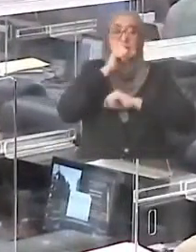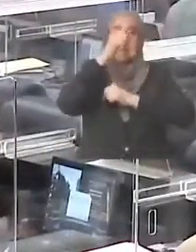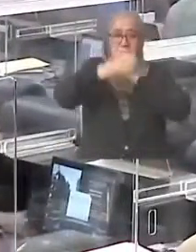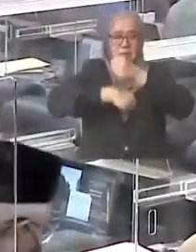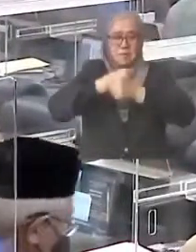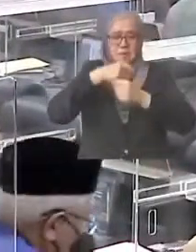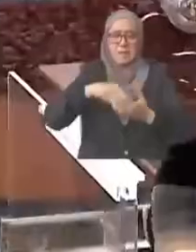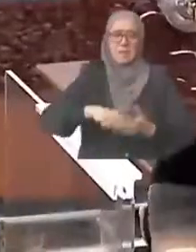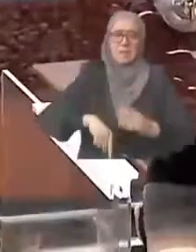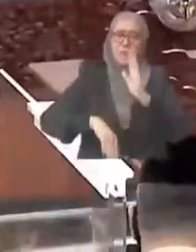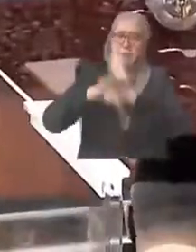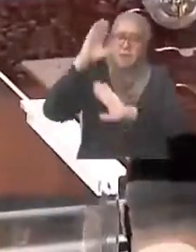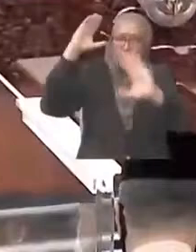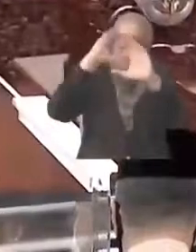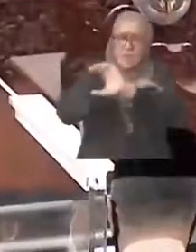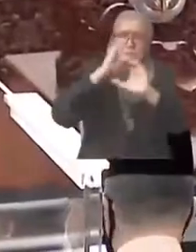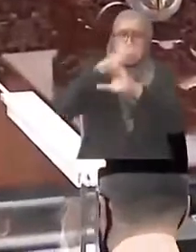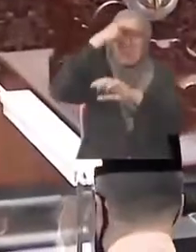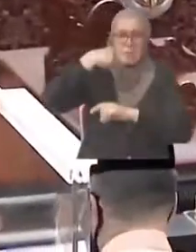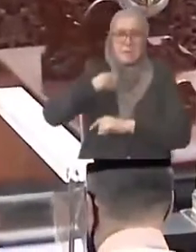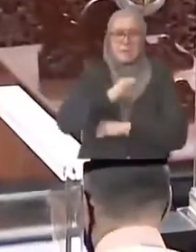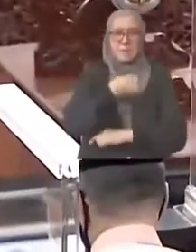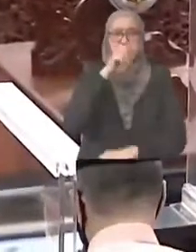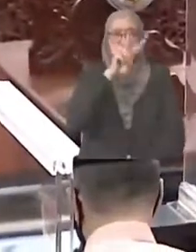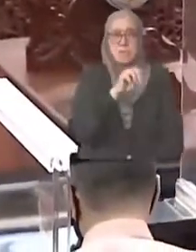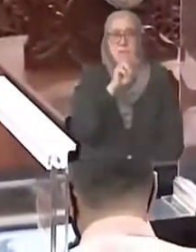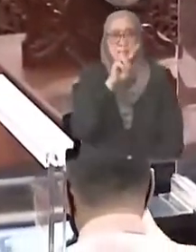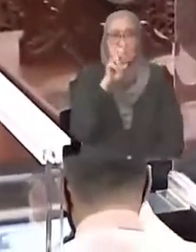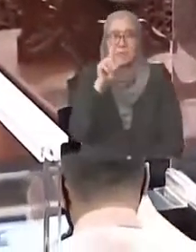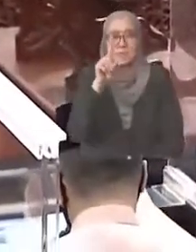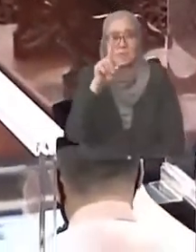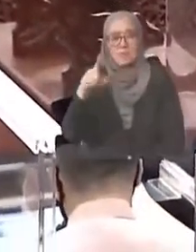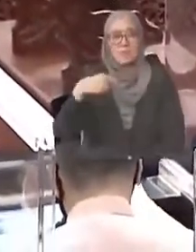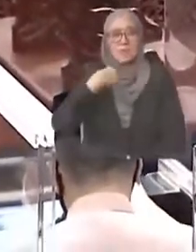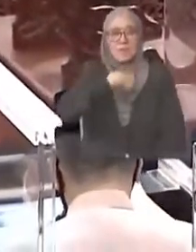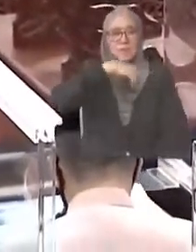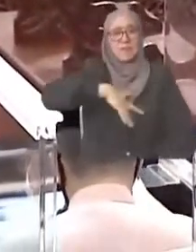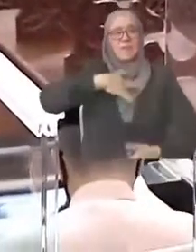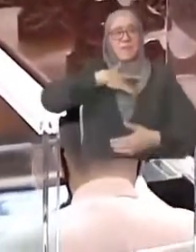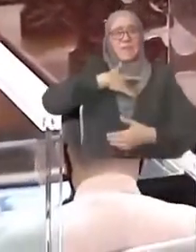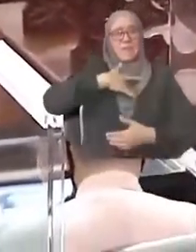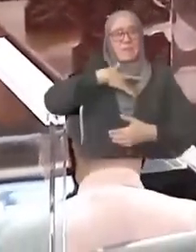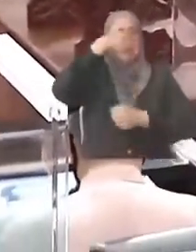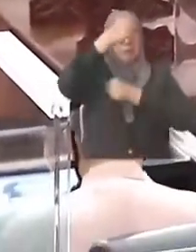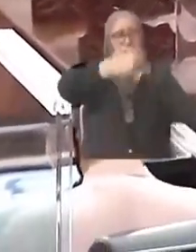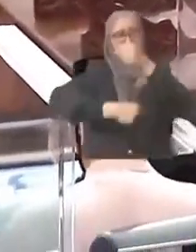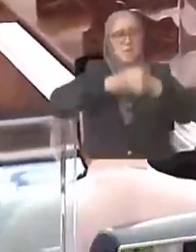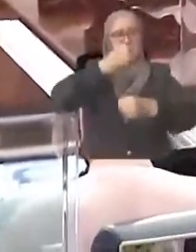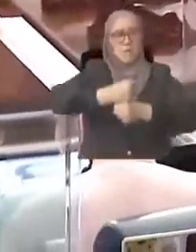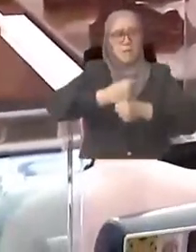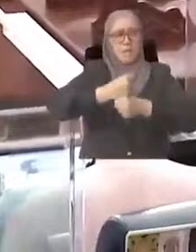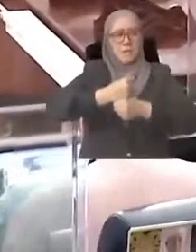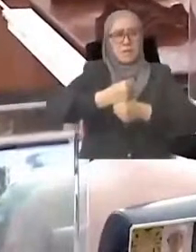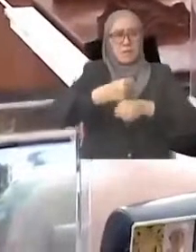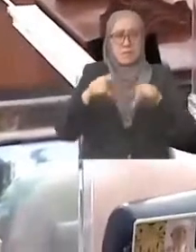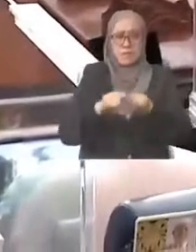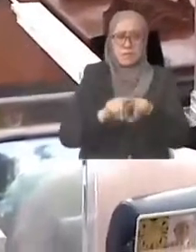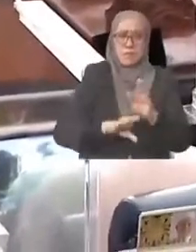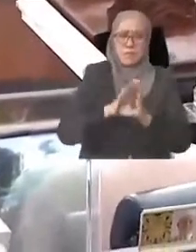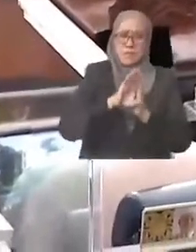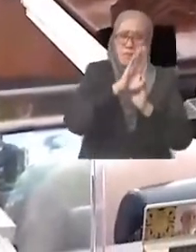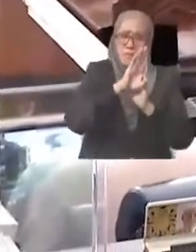2021 yang pada awalnya kita jangke sebagai sebuah tahun pemulihan Malangnya telah tertangguh